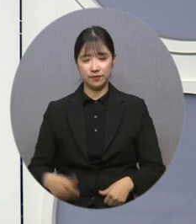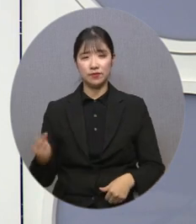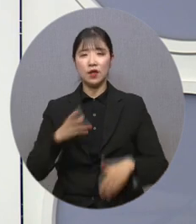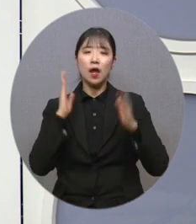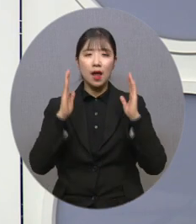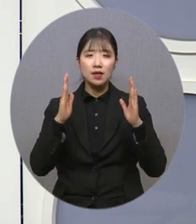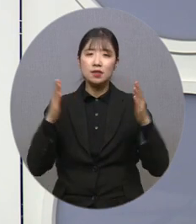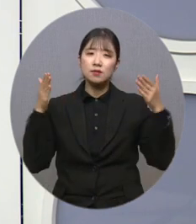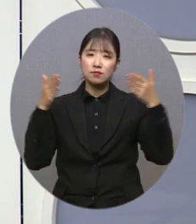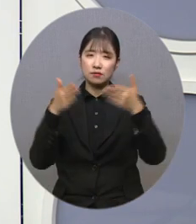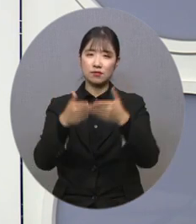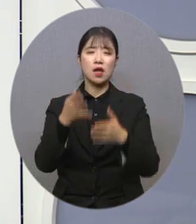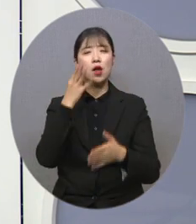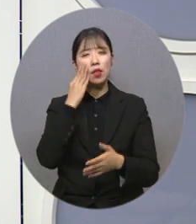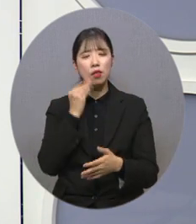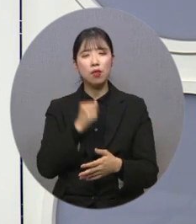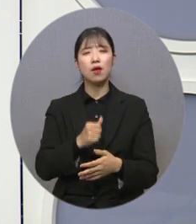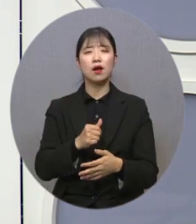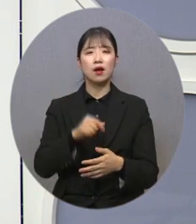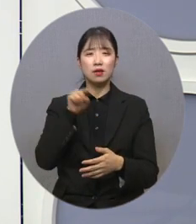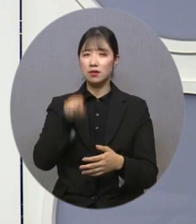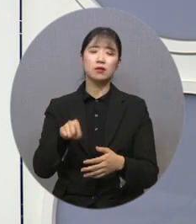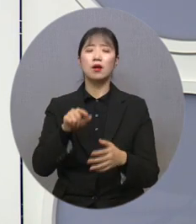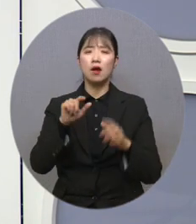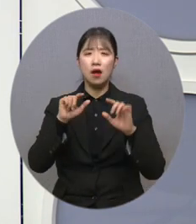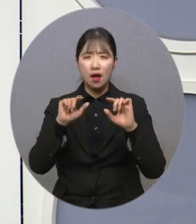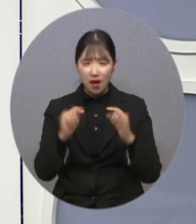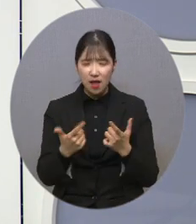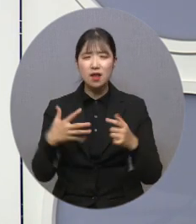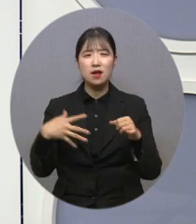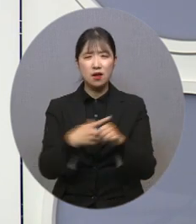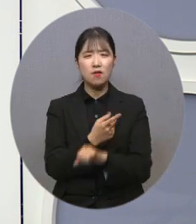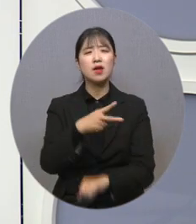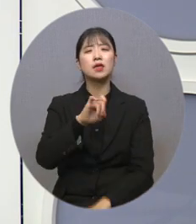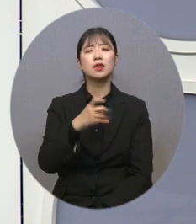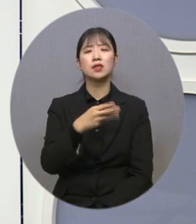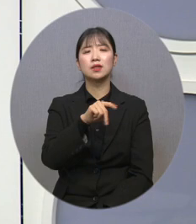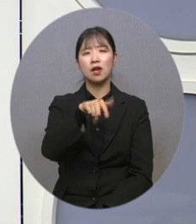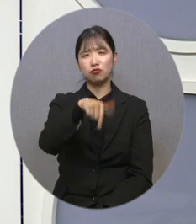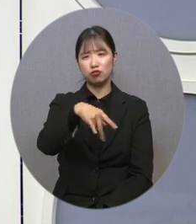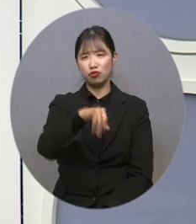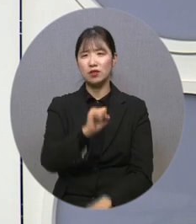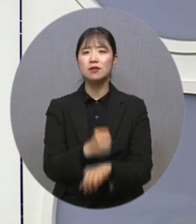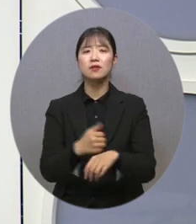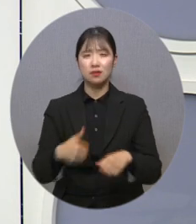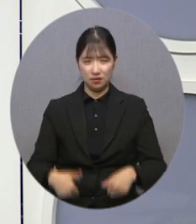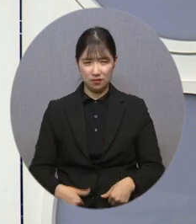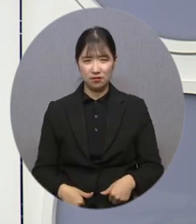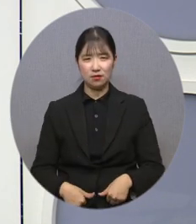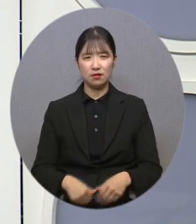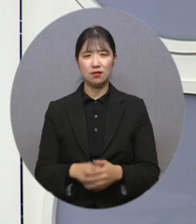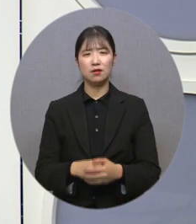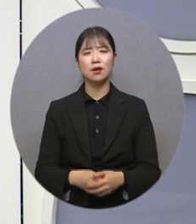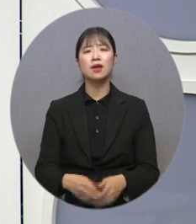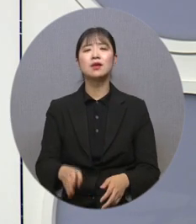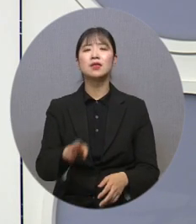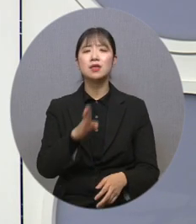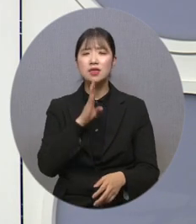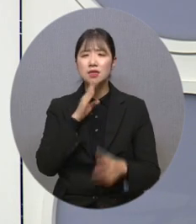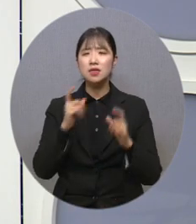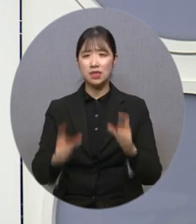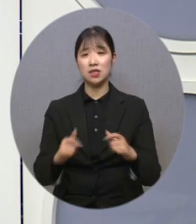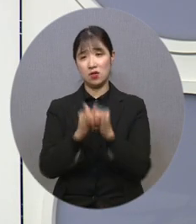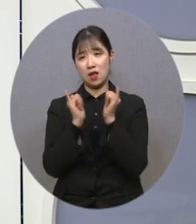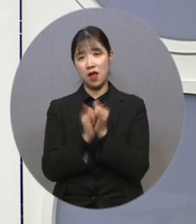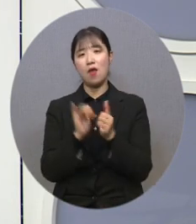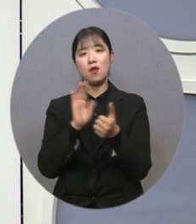방향은 수월성을 추구하는 대학 말고는 실사구시를 해야 된다. 그러니까 실질적으로